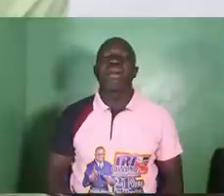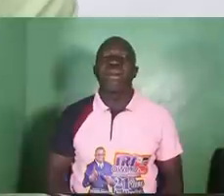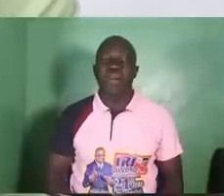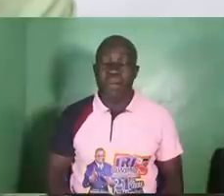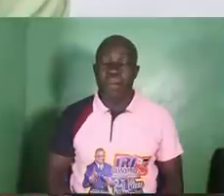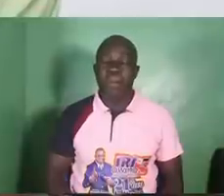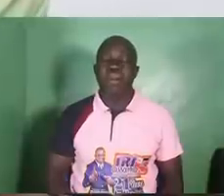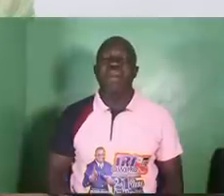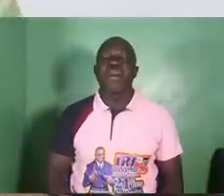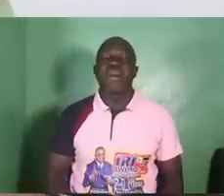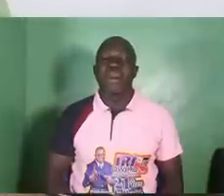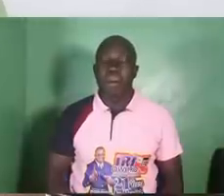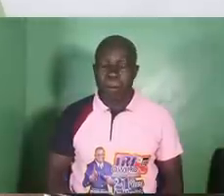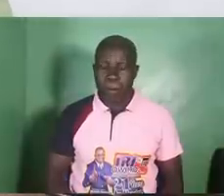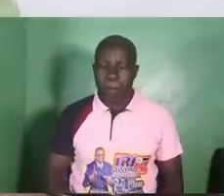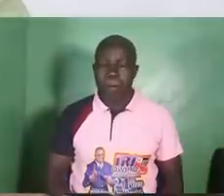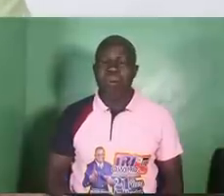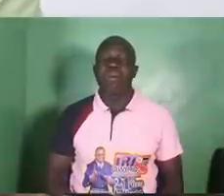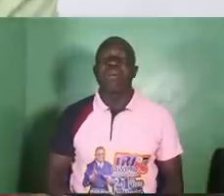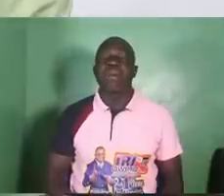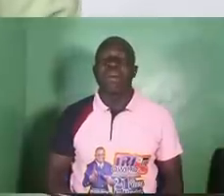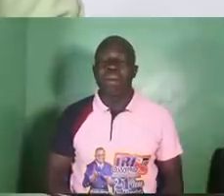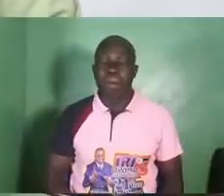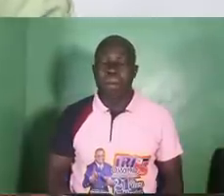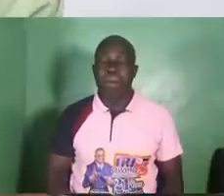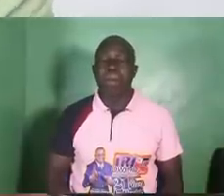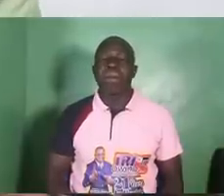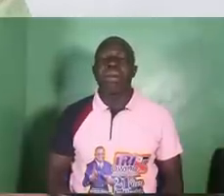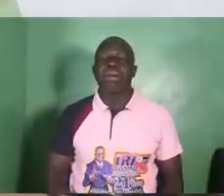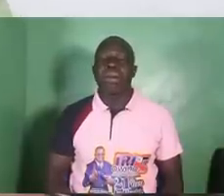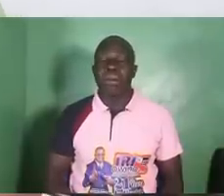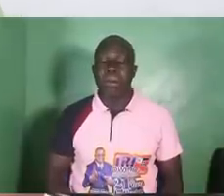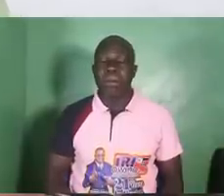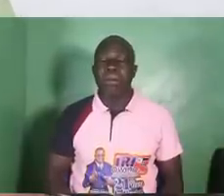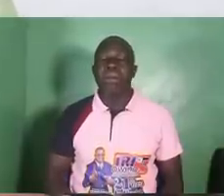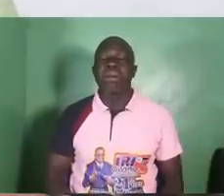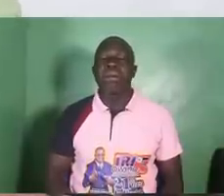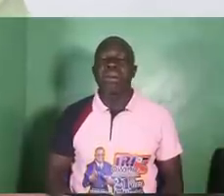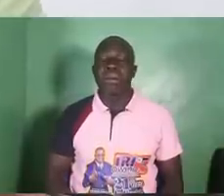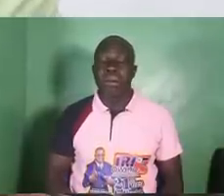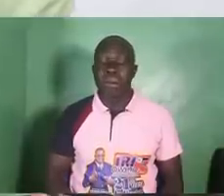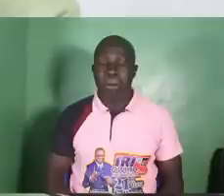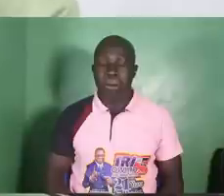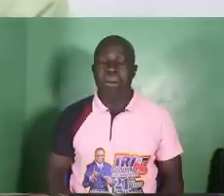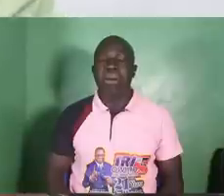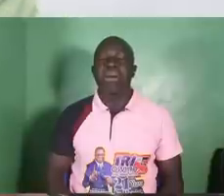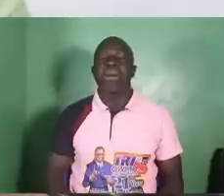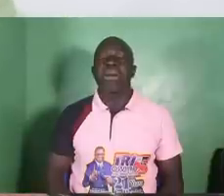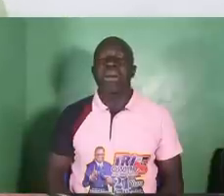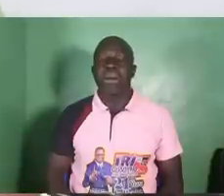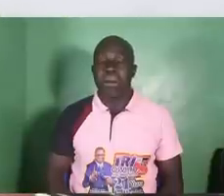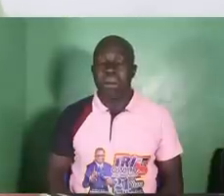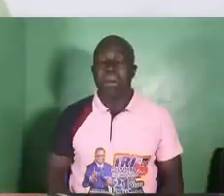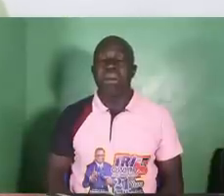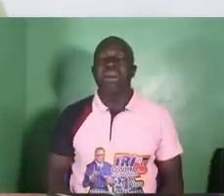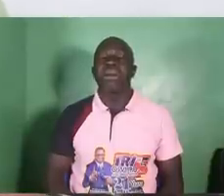Yonga Soni. Yes. Àti Ogbo Babasani. Yonga Samorutu. Ní Ebre. Ní ìyìn Jordani. Ó yẹ. Ní ilẹ̀